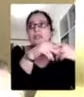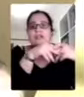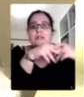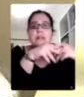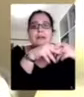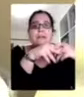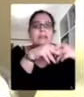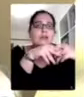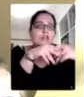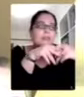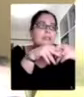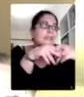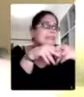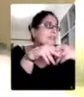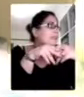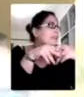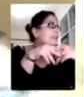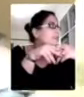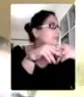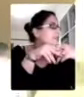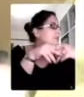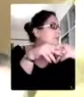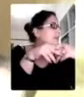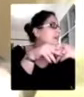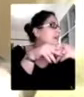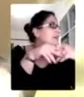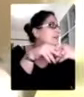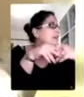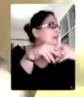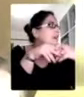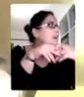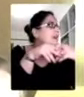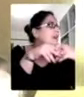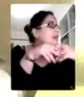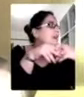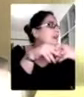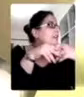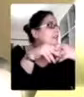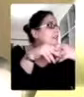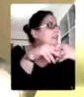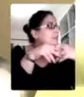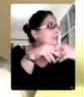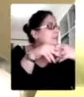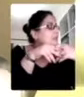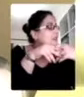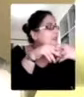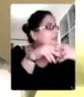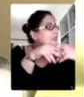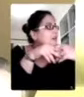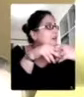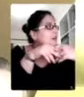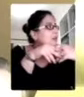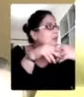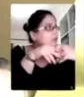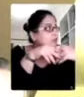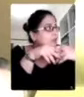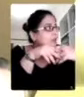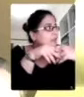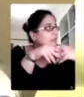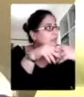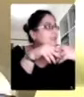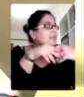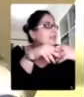Başkasına oluyorsa bilemem, bana olmadı. 70 pipo var elimde. İçmediğim pipo sayısı aralarında